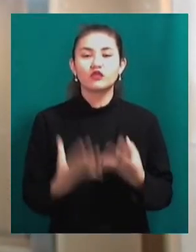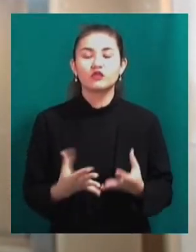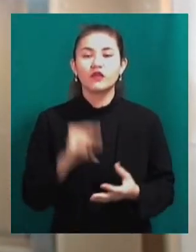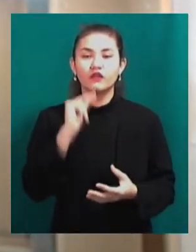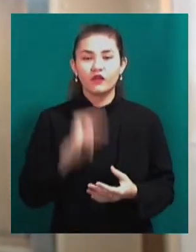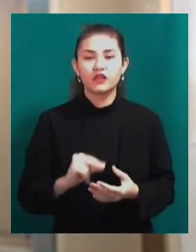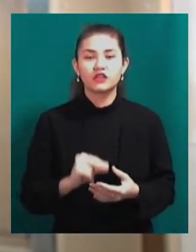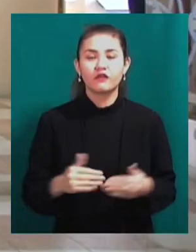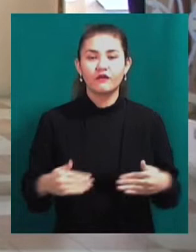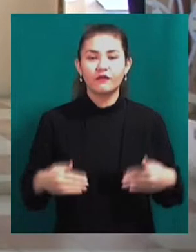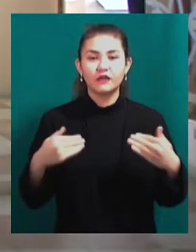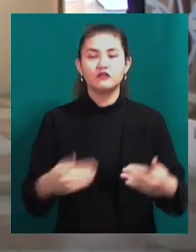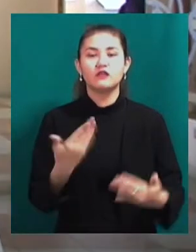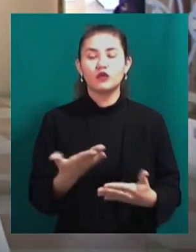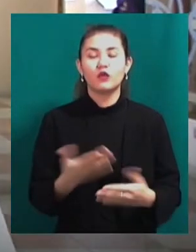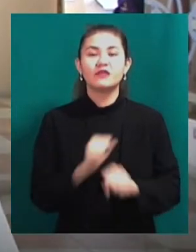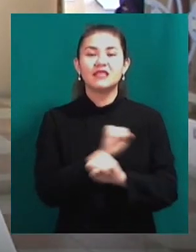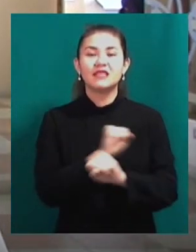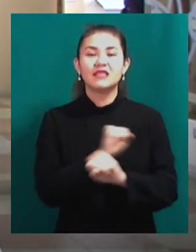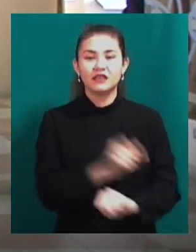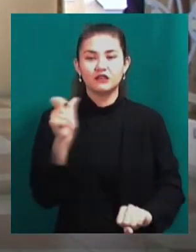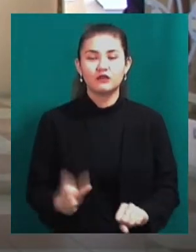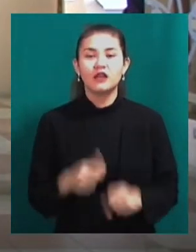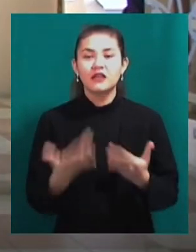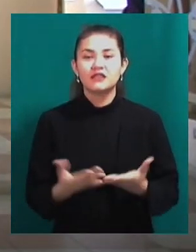висунуте його підзахисному. Це спростовує, тому що